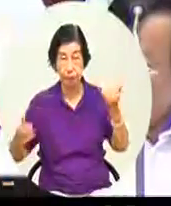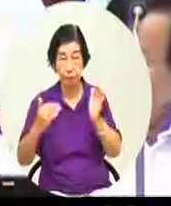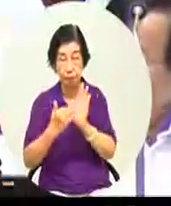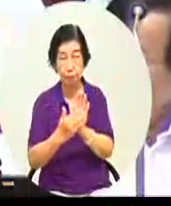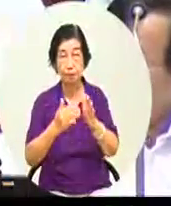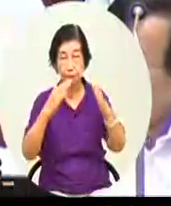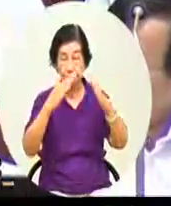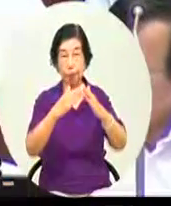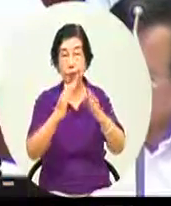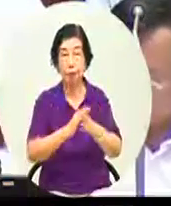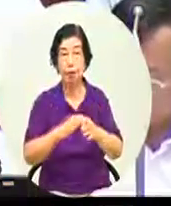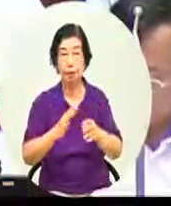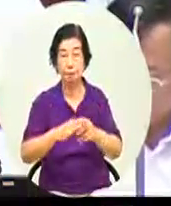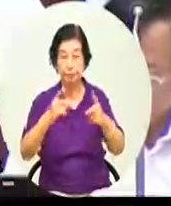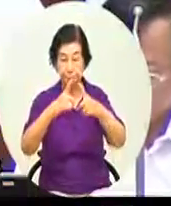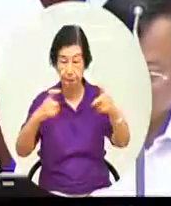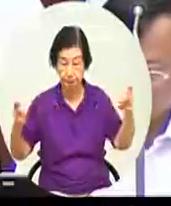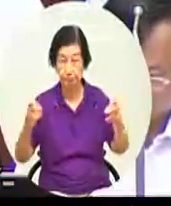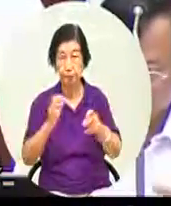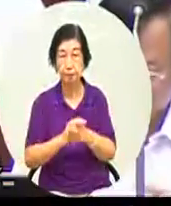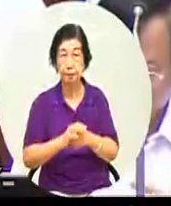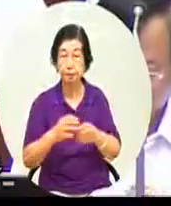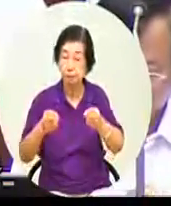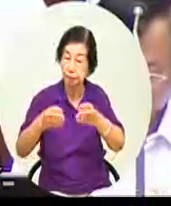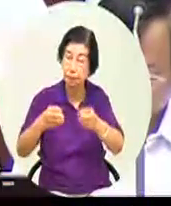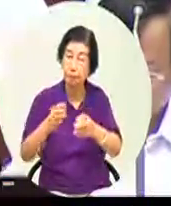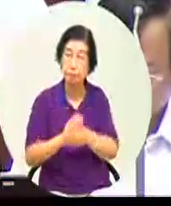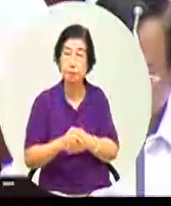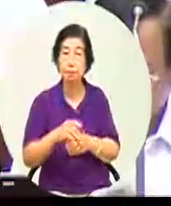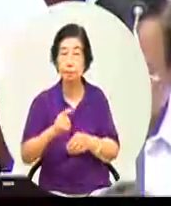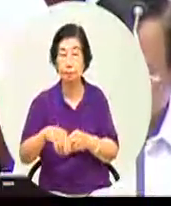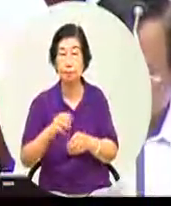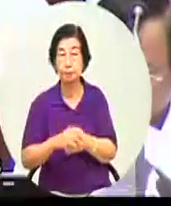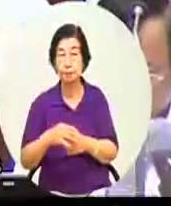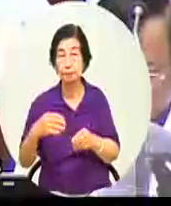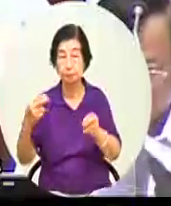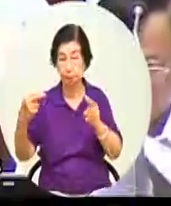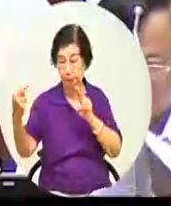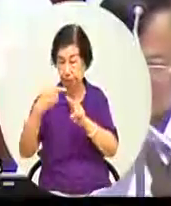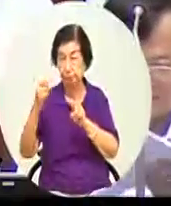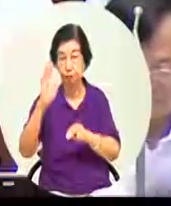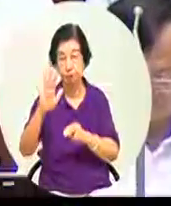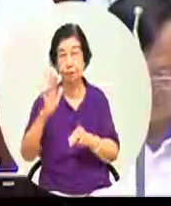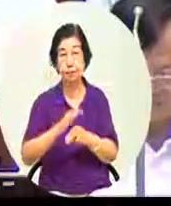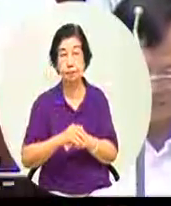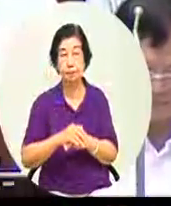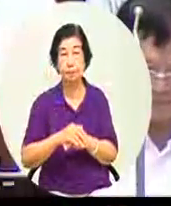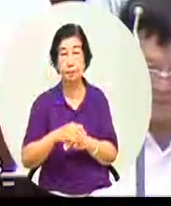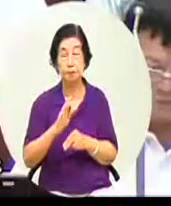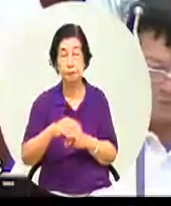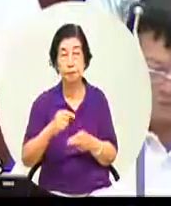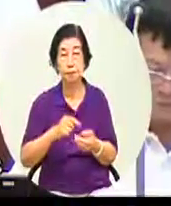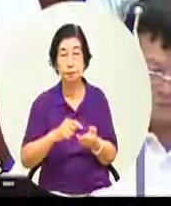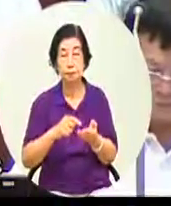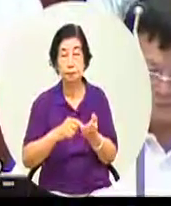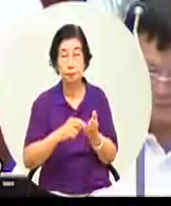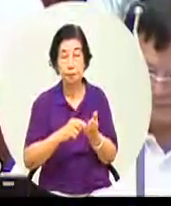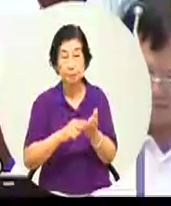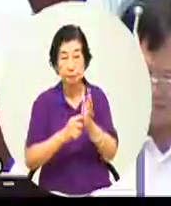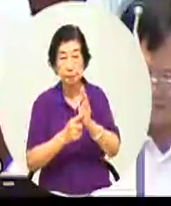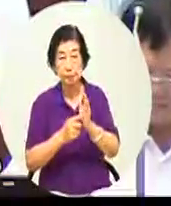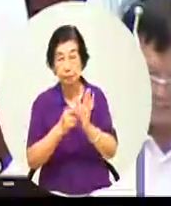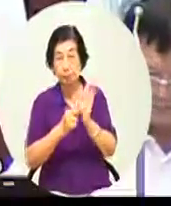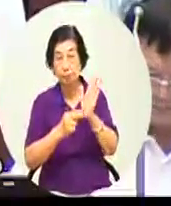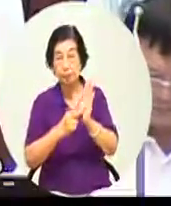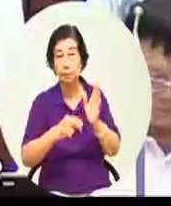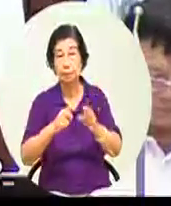湾城市论坛的时候，他们海防市的副市长我有跟他见面哈，所以他也表达了希望能够有高雄跟海